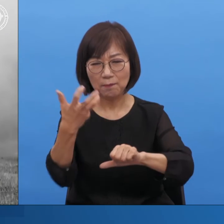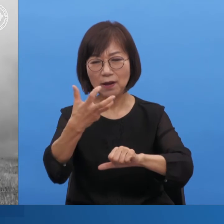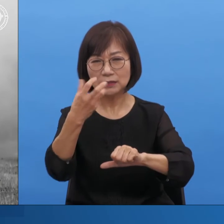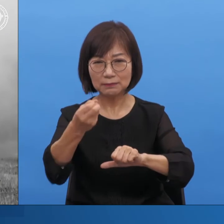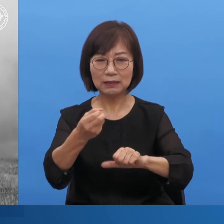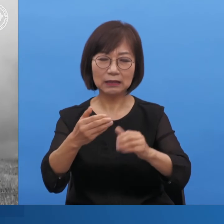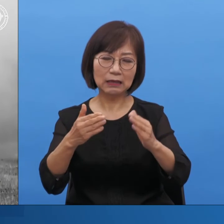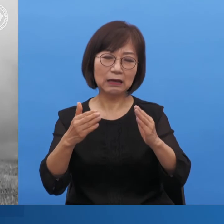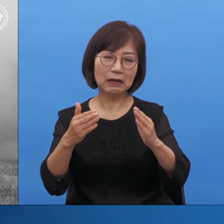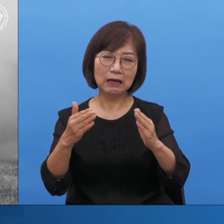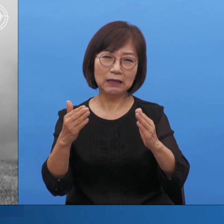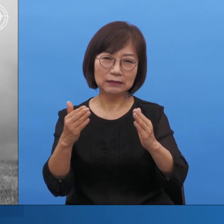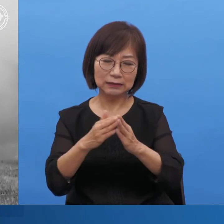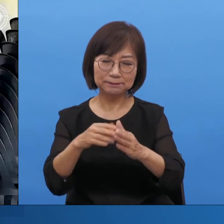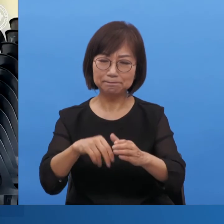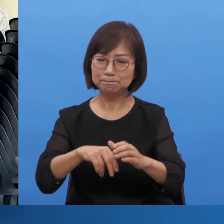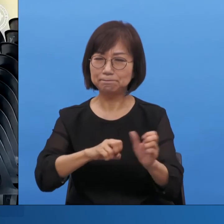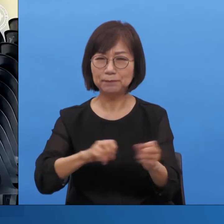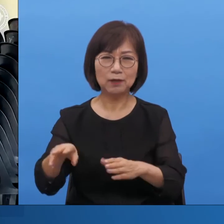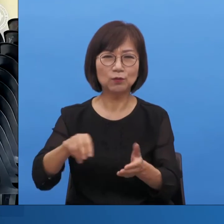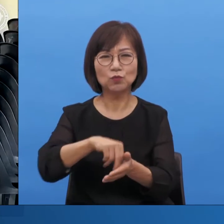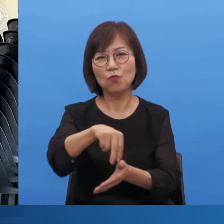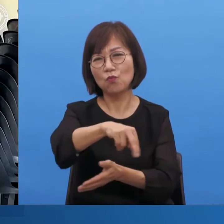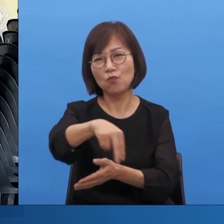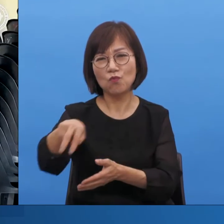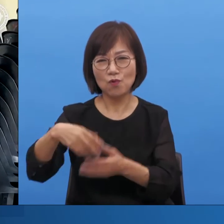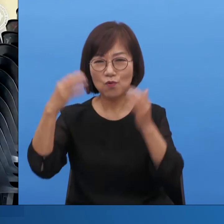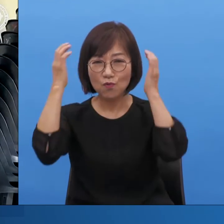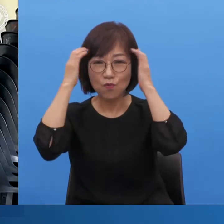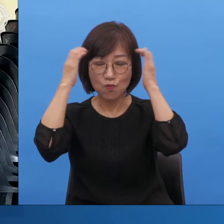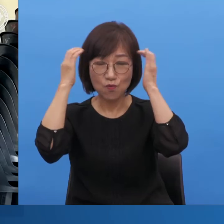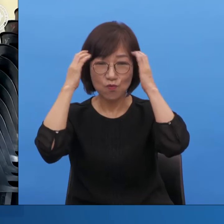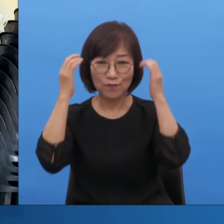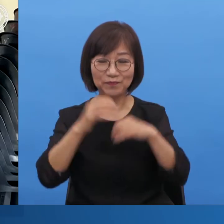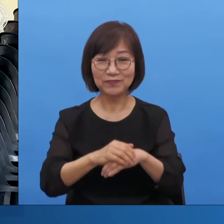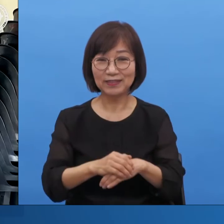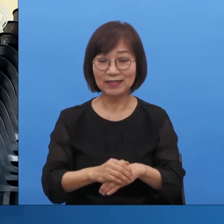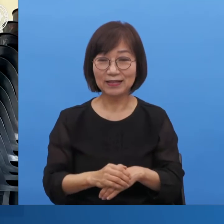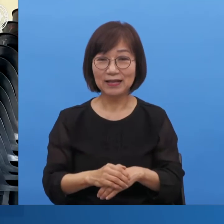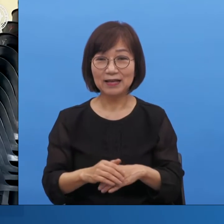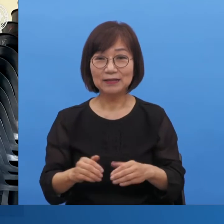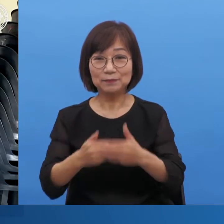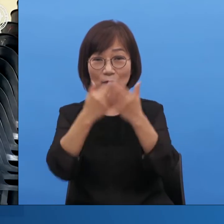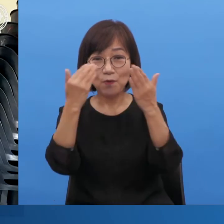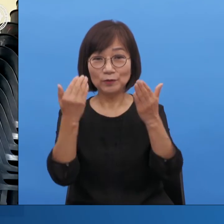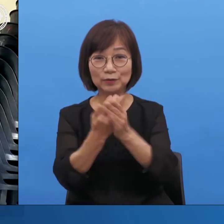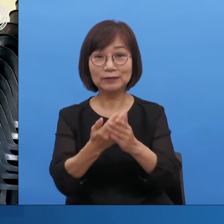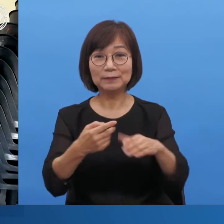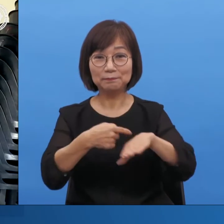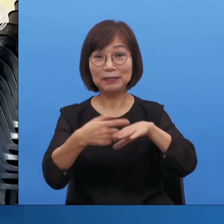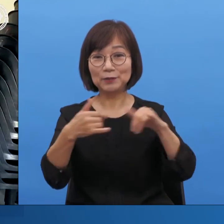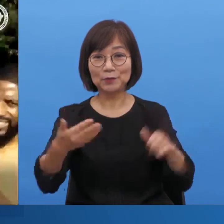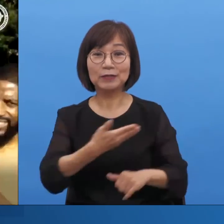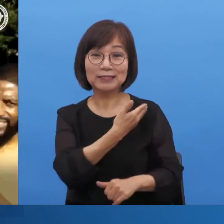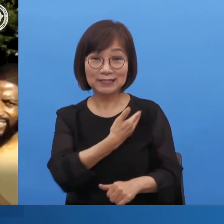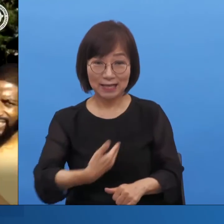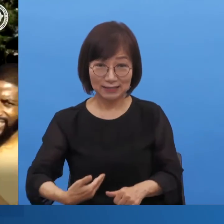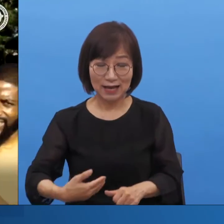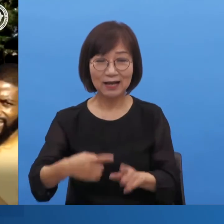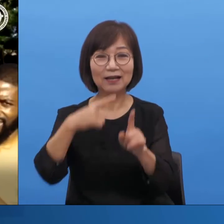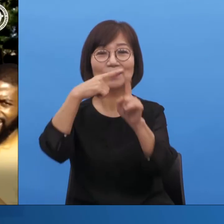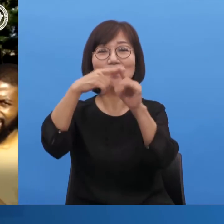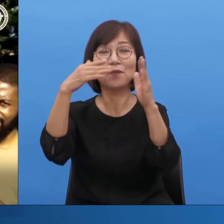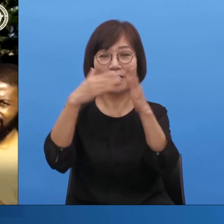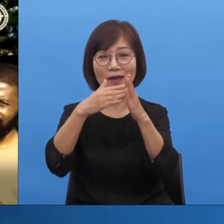이재민이 발생되기도 했습니다. 모잠비크에는 2018년에 설립된 모든 민족을 제자로 교회 말로아 목사님을 통해 랩넌트